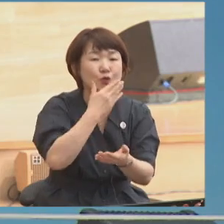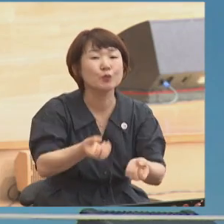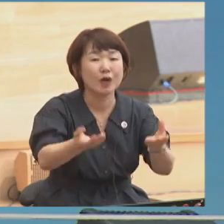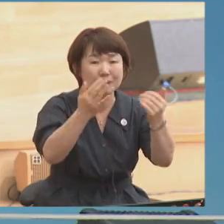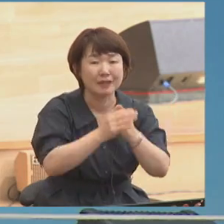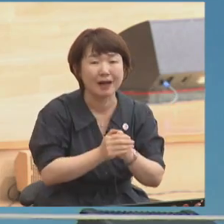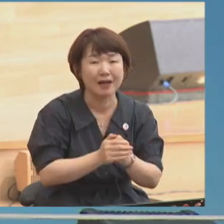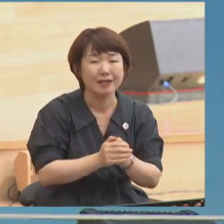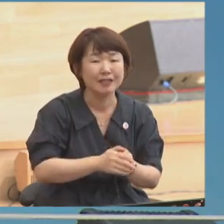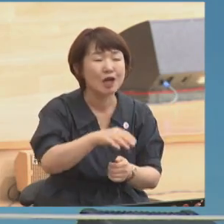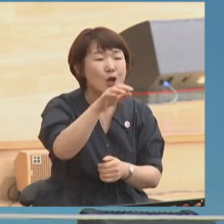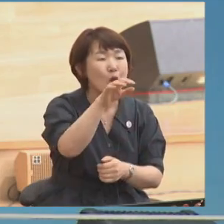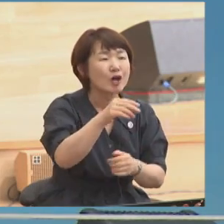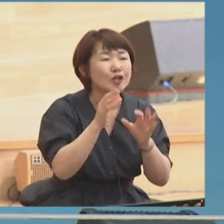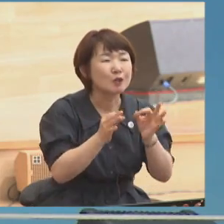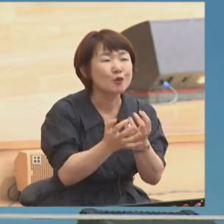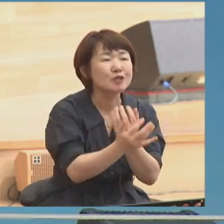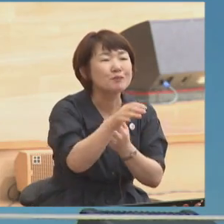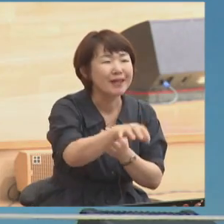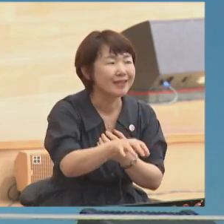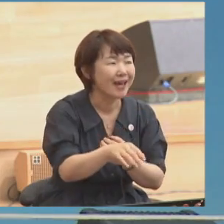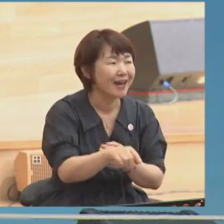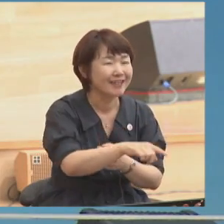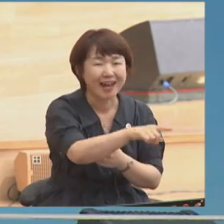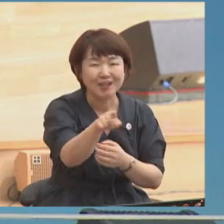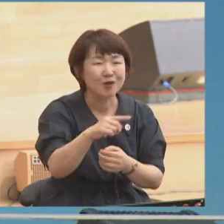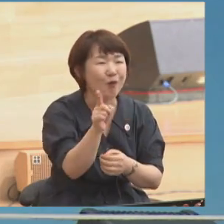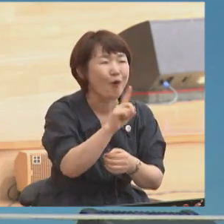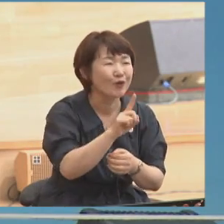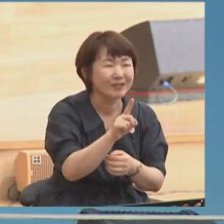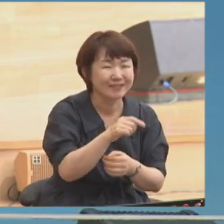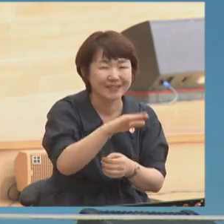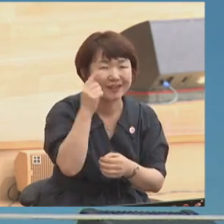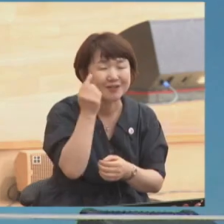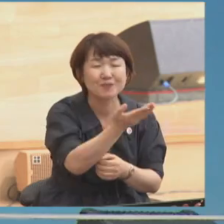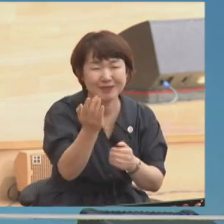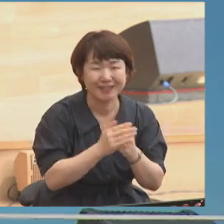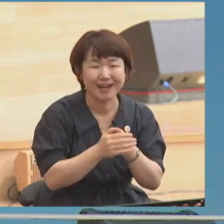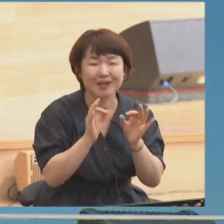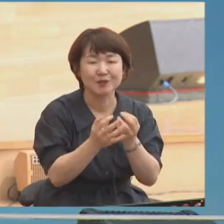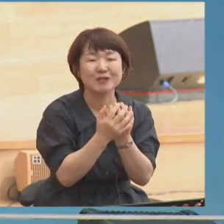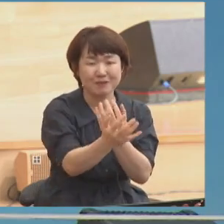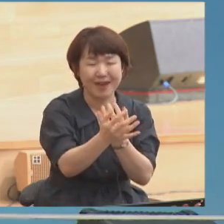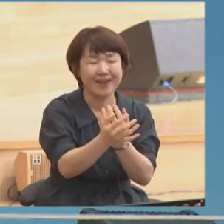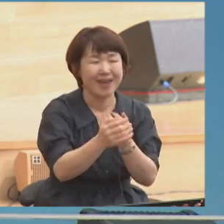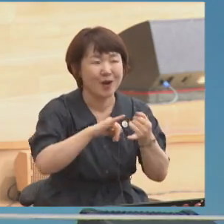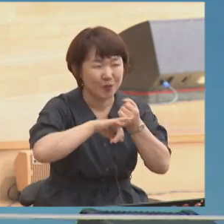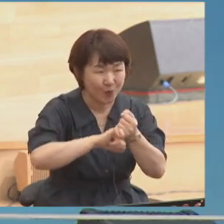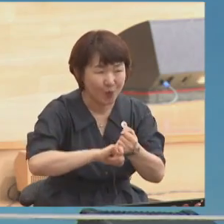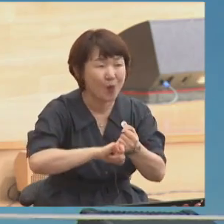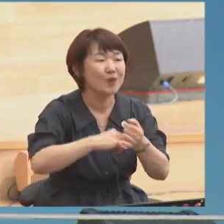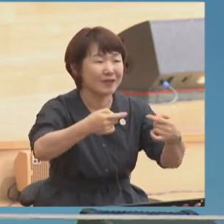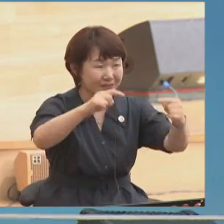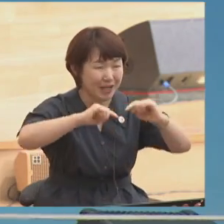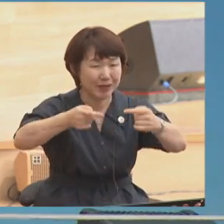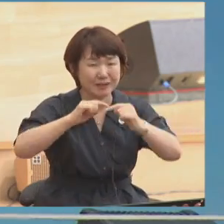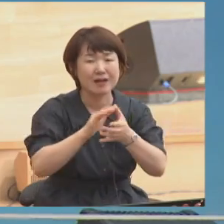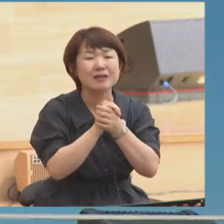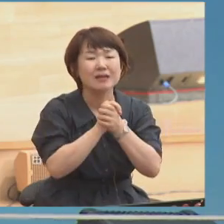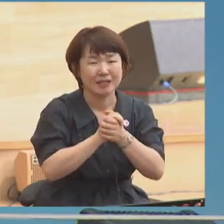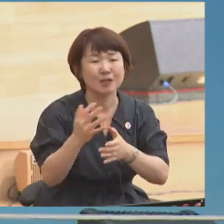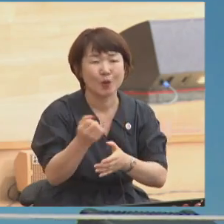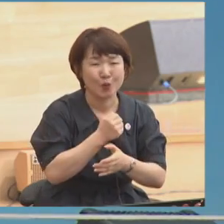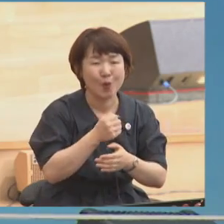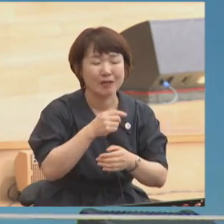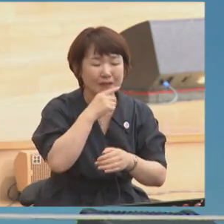금요일 밤에 다들 어디 가 계십니까? 다들 금요일 밤에 금요 성령 집회 이런 자리에 나와서 기도로